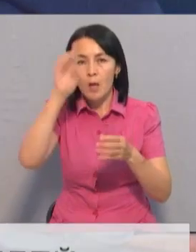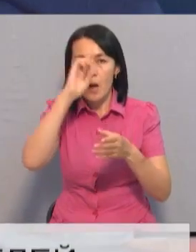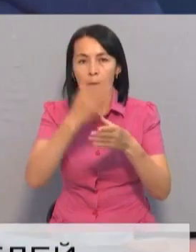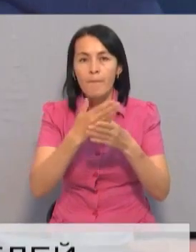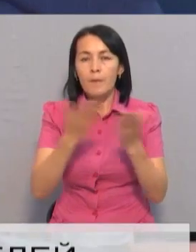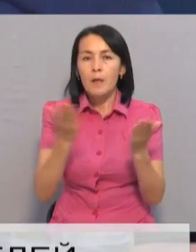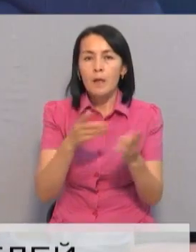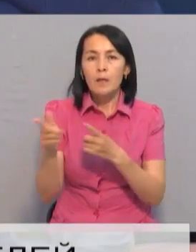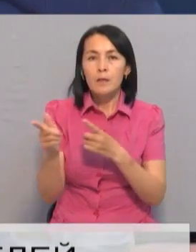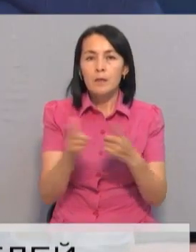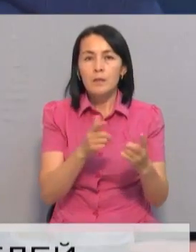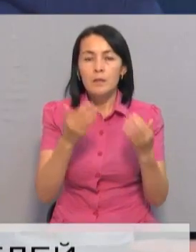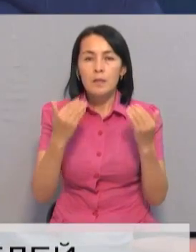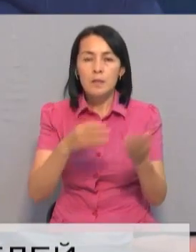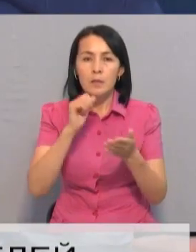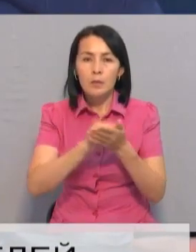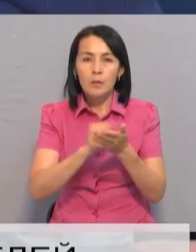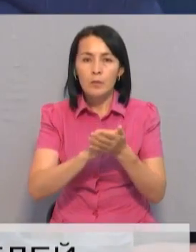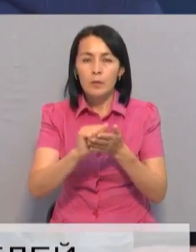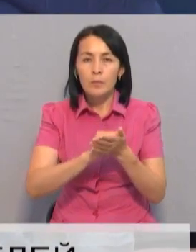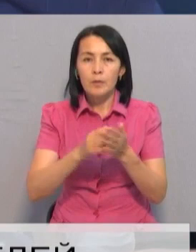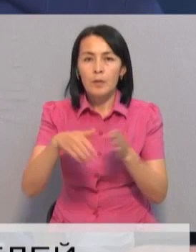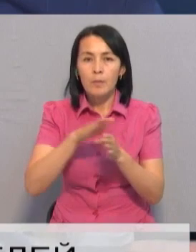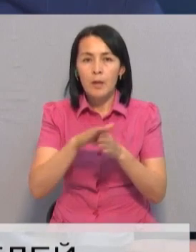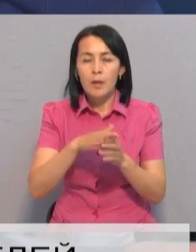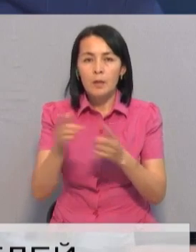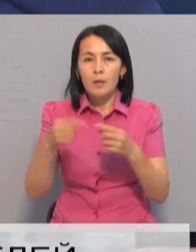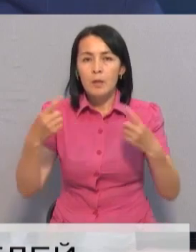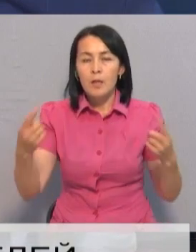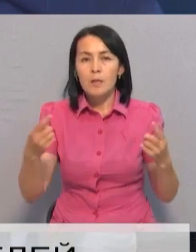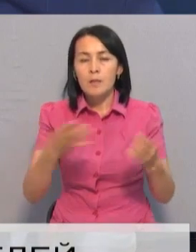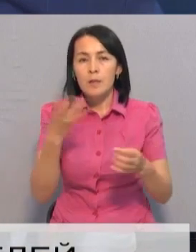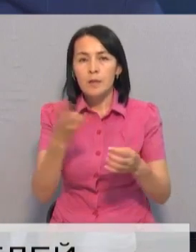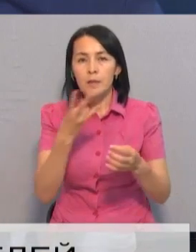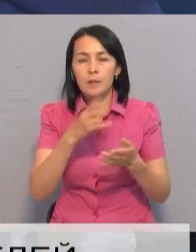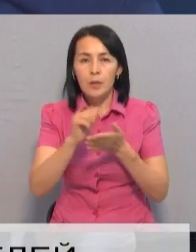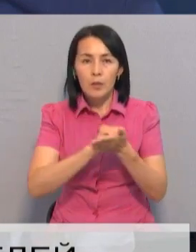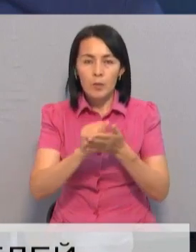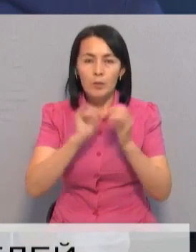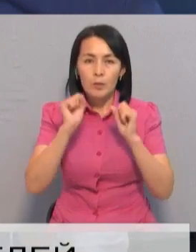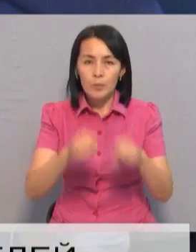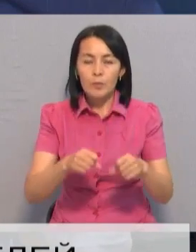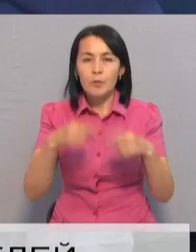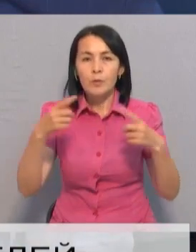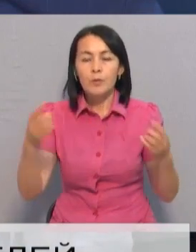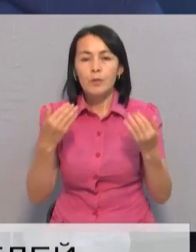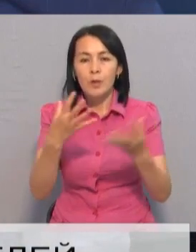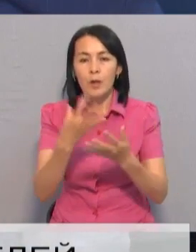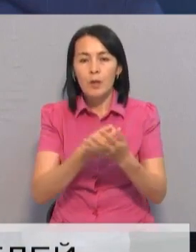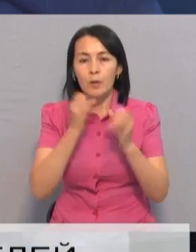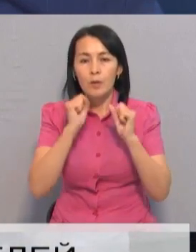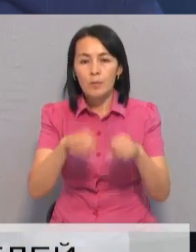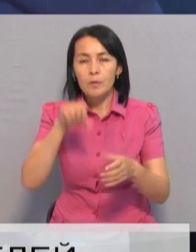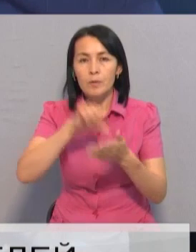как регистрация юрлица, узаконение документов по недвижимости, различные виды лицензирования, разрешительные документы и так далее.